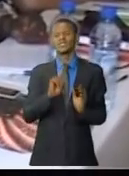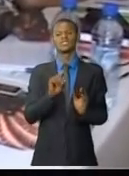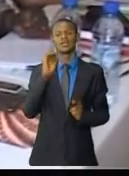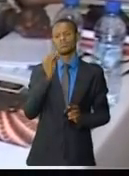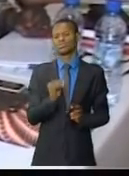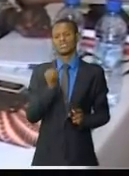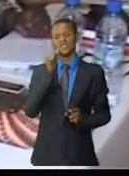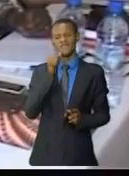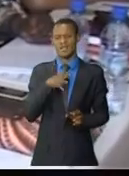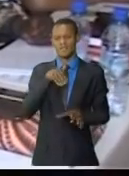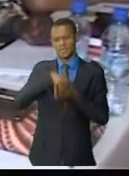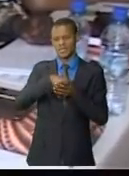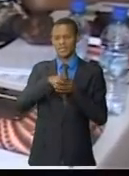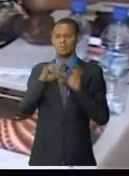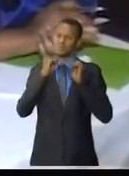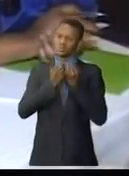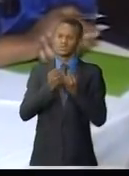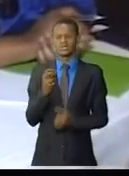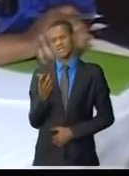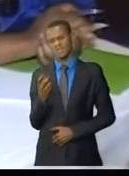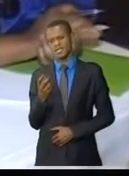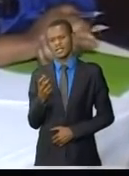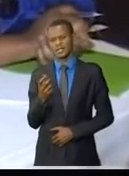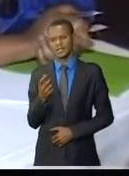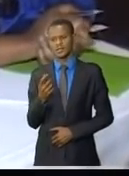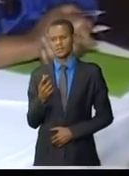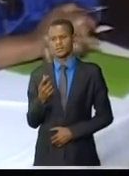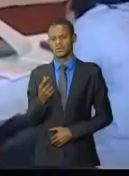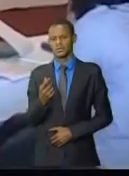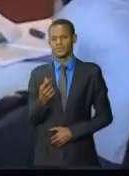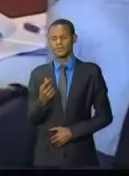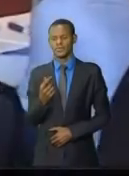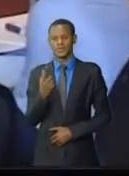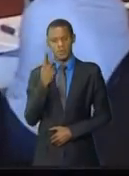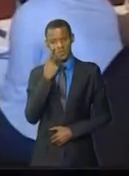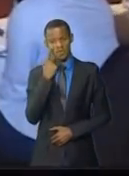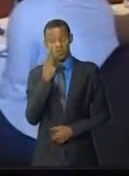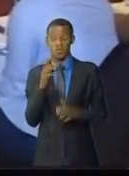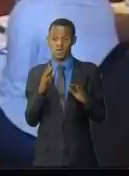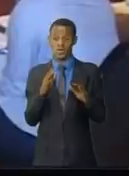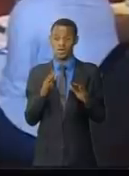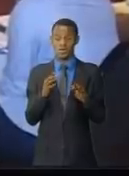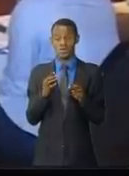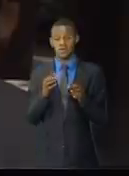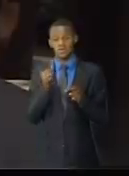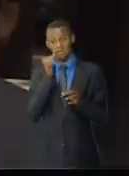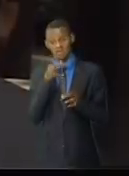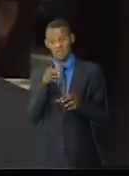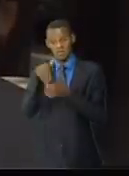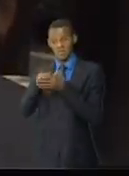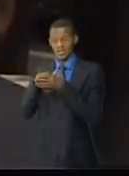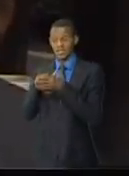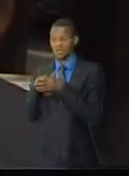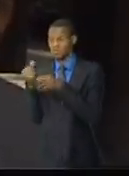petits travaux que nous voyons avec les femmes dans l'artisanat minier, mais c'est des travaux qui sont souvent des travaux de soulever, casser